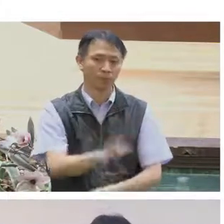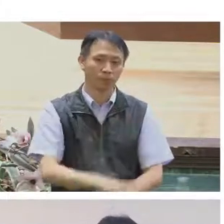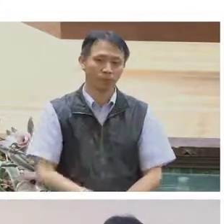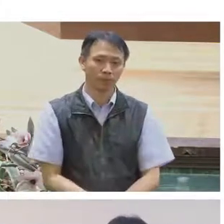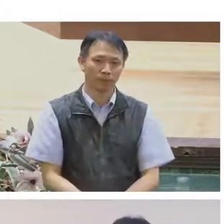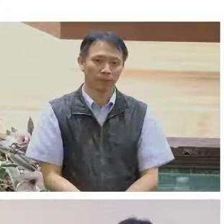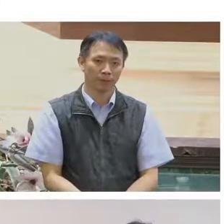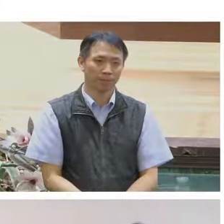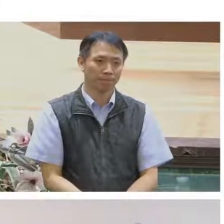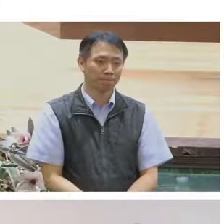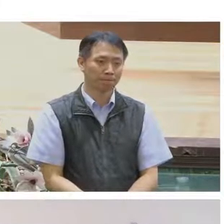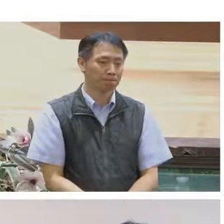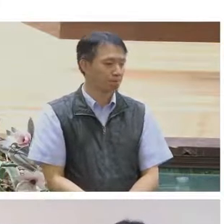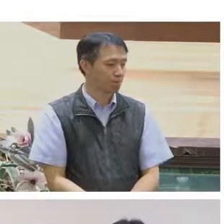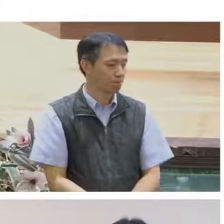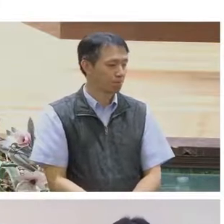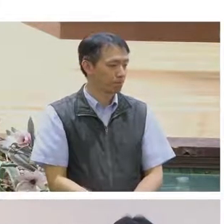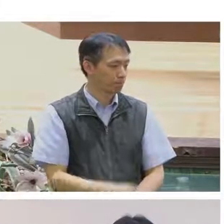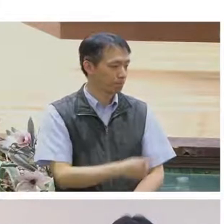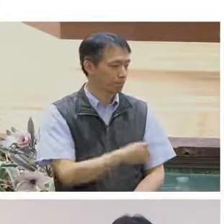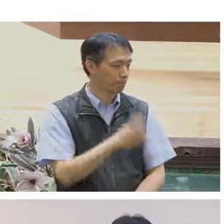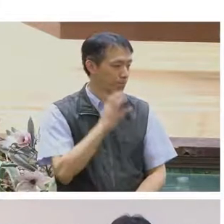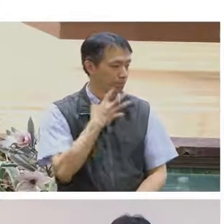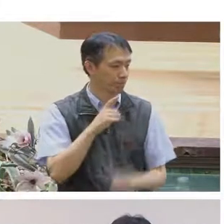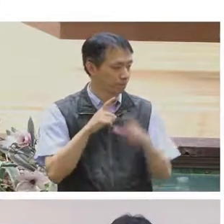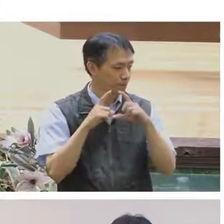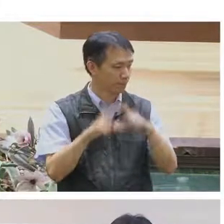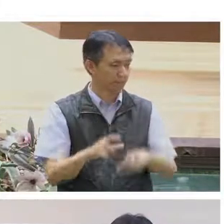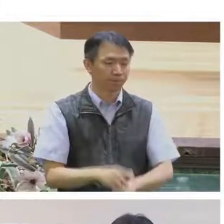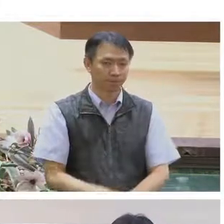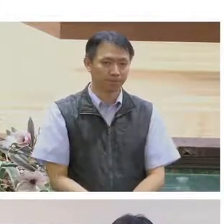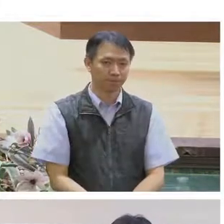好，那 Jason 这边的意见。